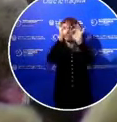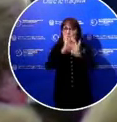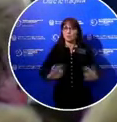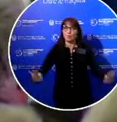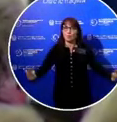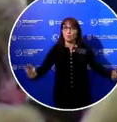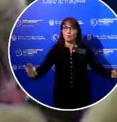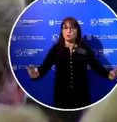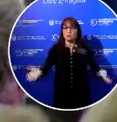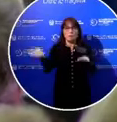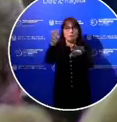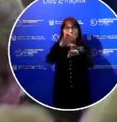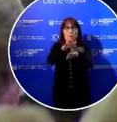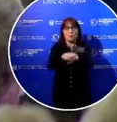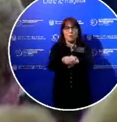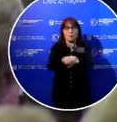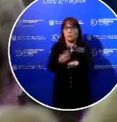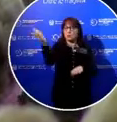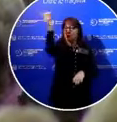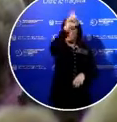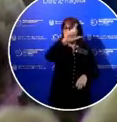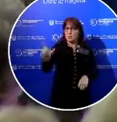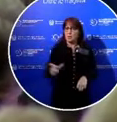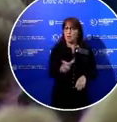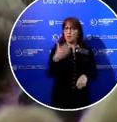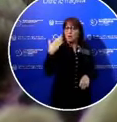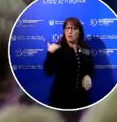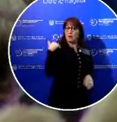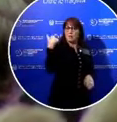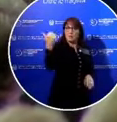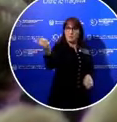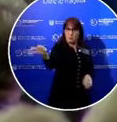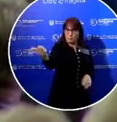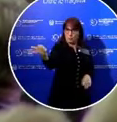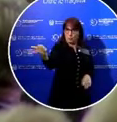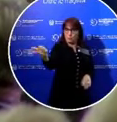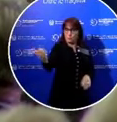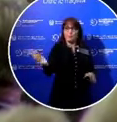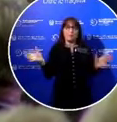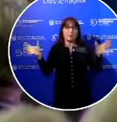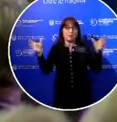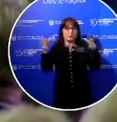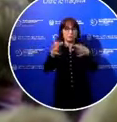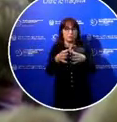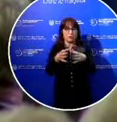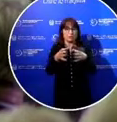morte, siam pronti alla morte, l'Italia chiamò.